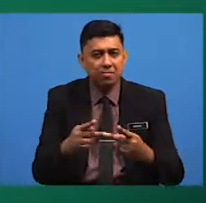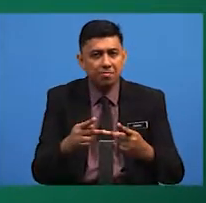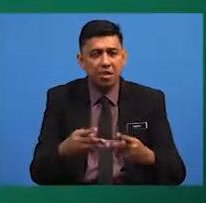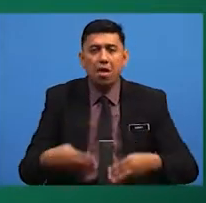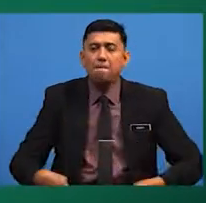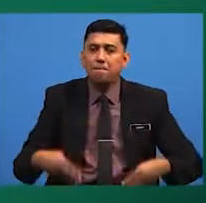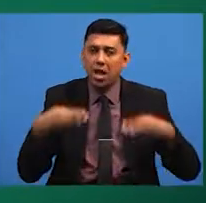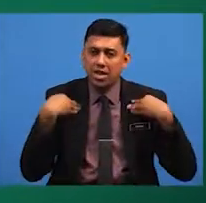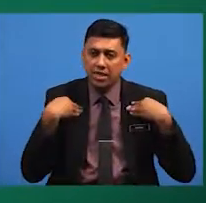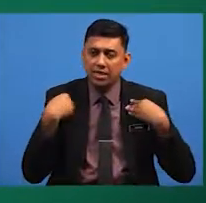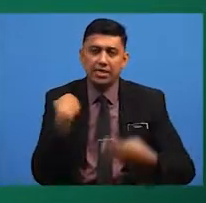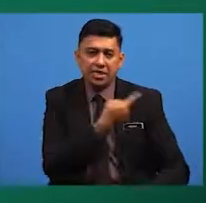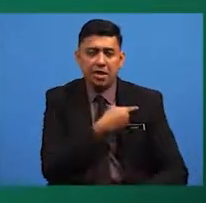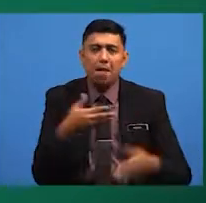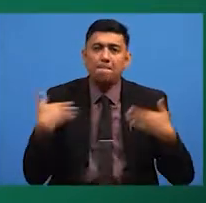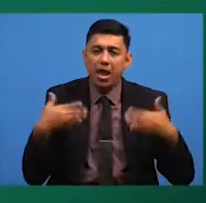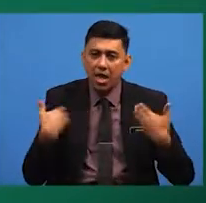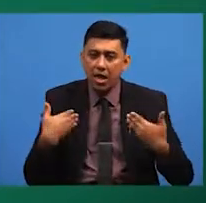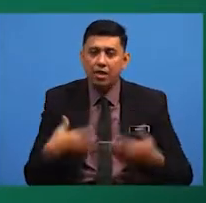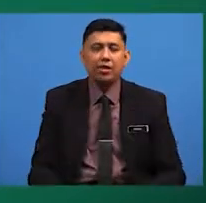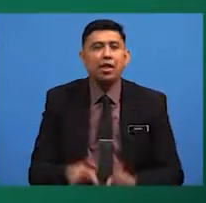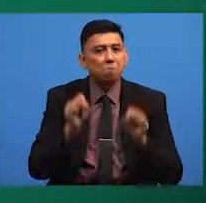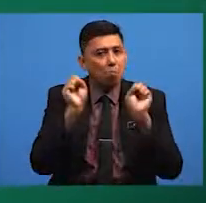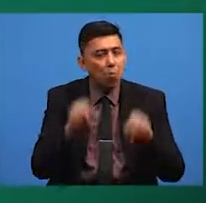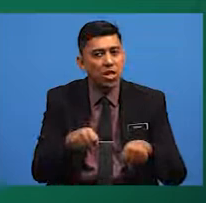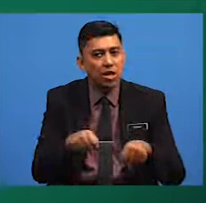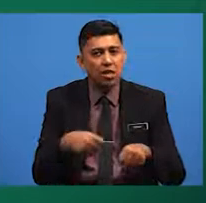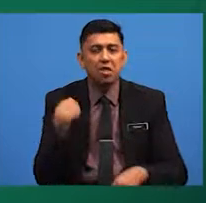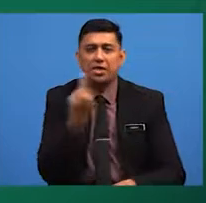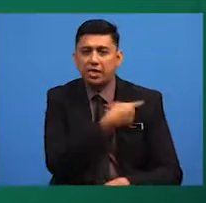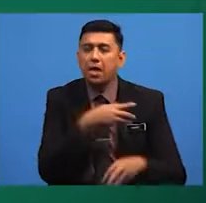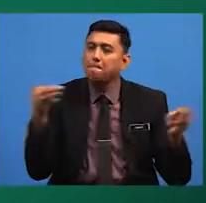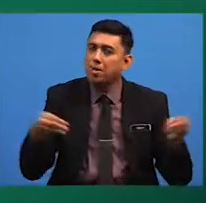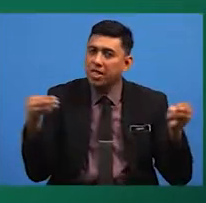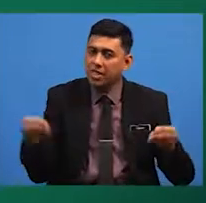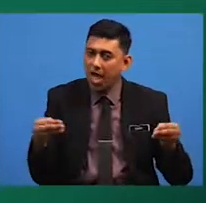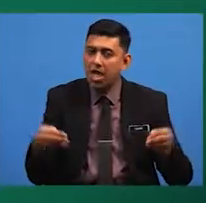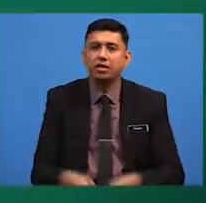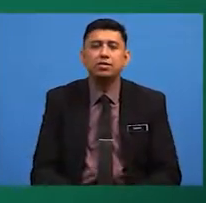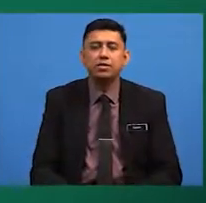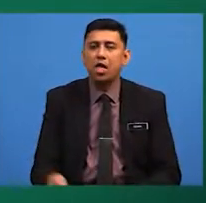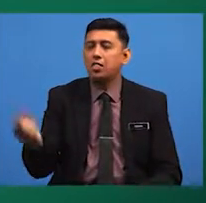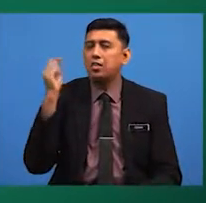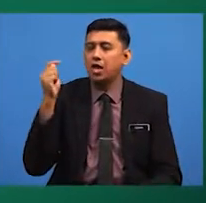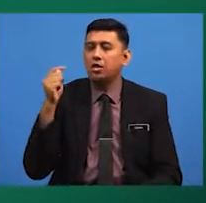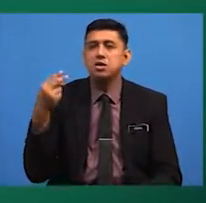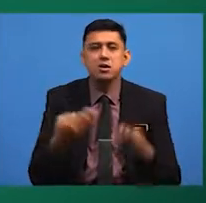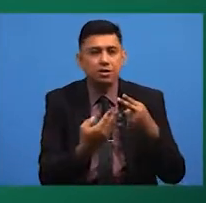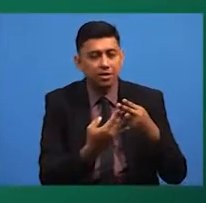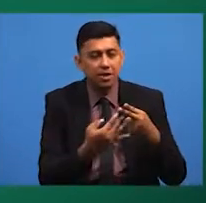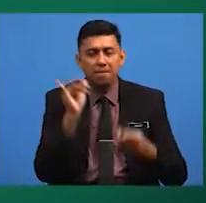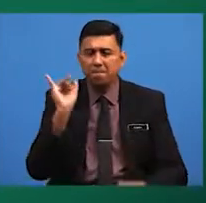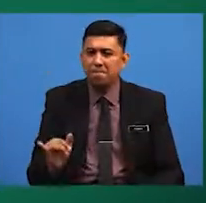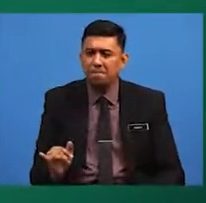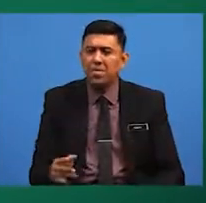badan tiket hangat dan membolehkan kita memasak tenaga HP ya Allah a